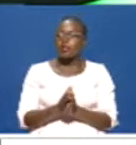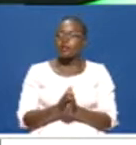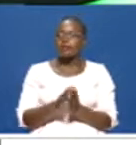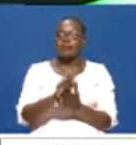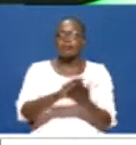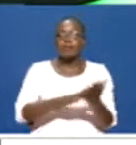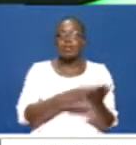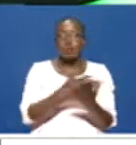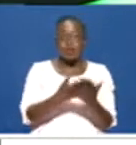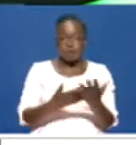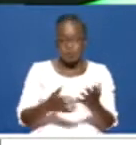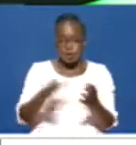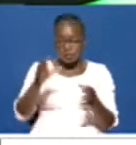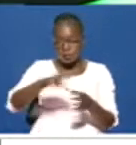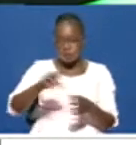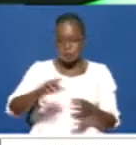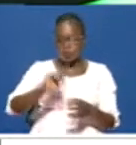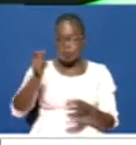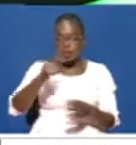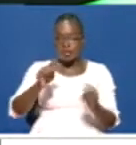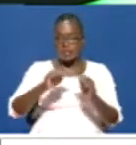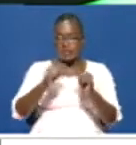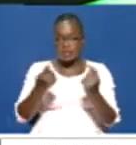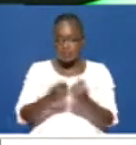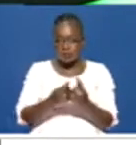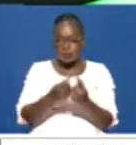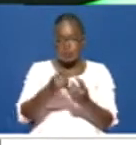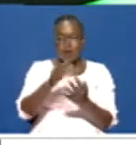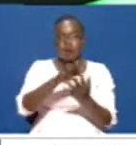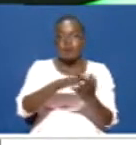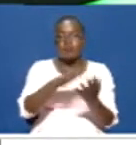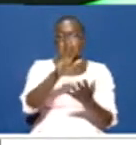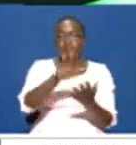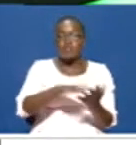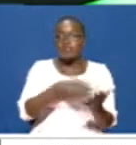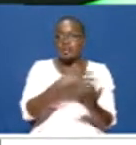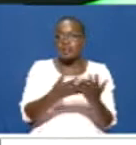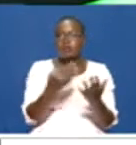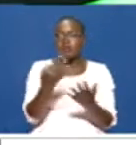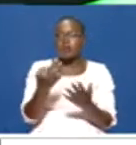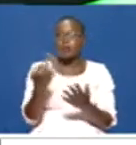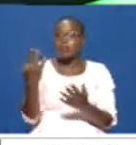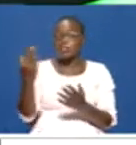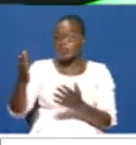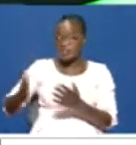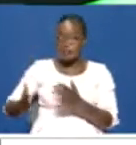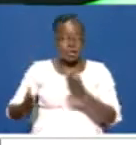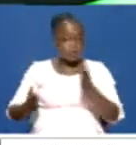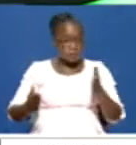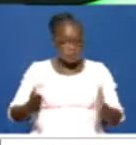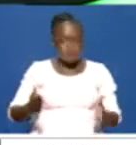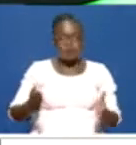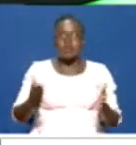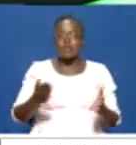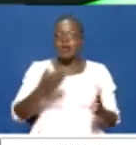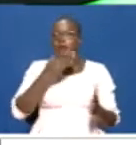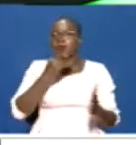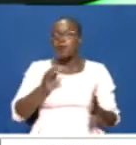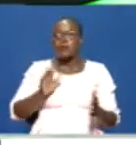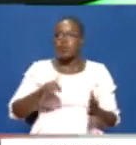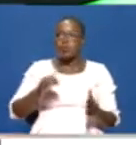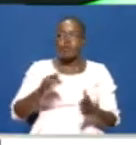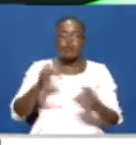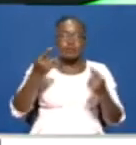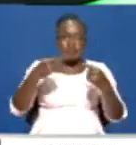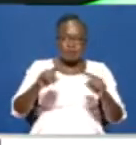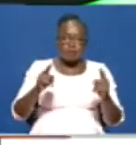yametangaza kuwa timu ya taifa ya Kenya mpira wa kikapu kwa wachezaji watatu kila upande, wanawake na wanaume, zimefuzu kwa michezo ya Jumuiya ya